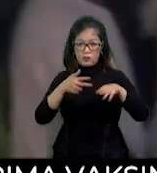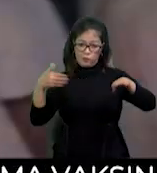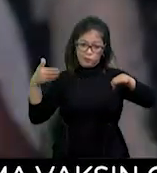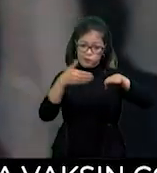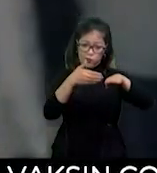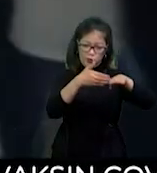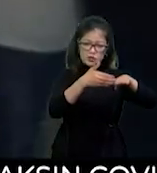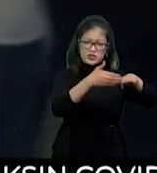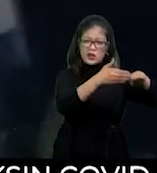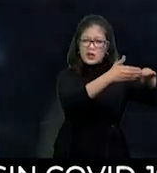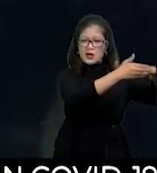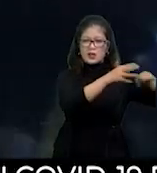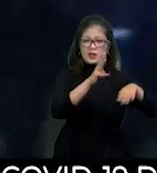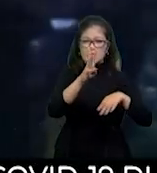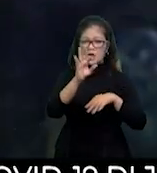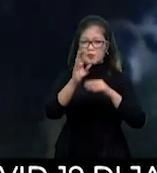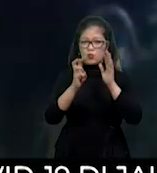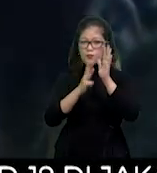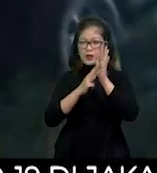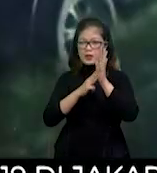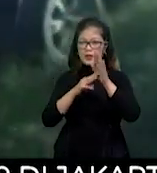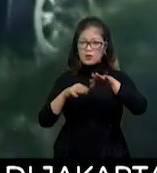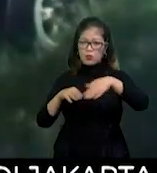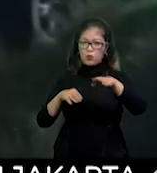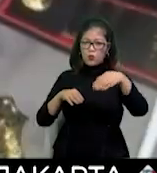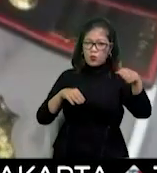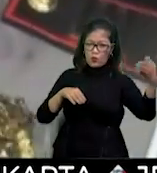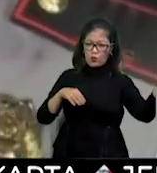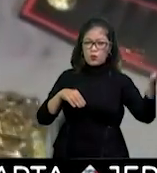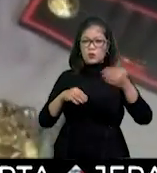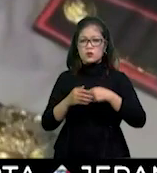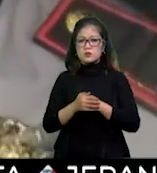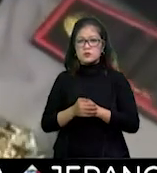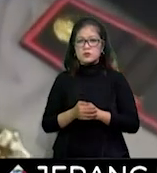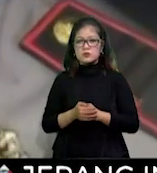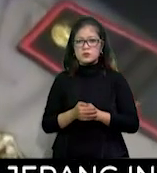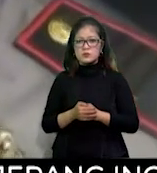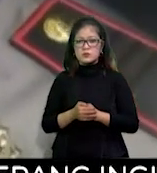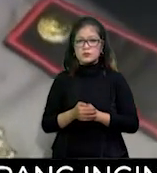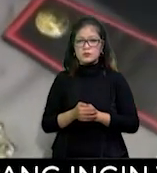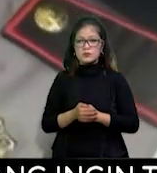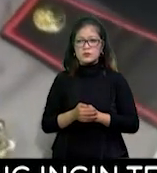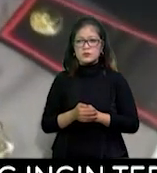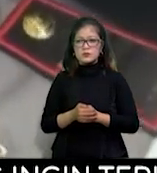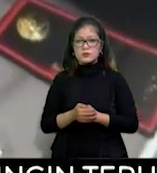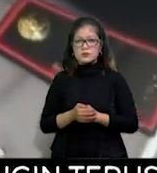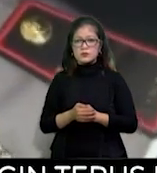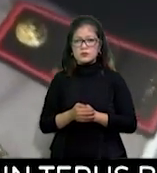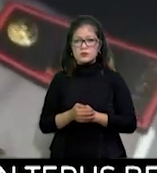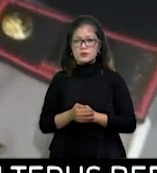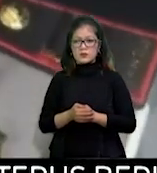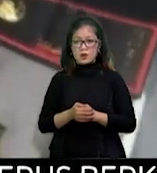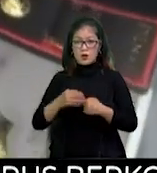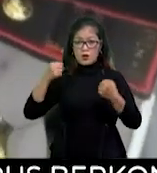dan terguling beberapa kali. Kereta sudah menunjukkan isyarat. Tapi mungkin karena kurangnya